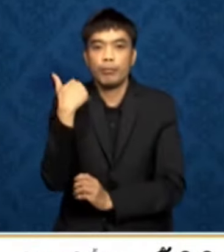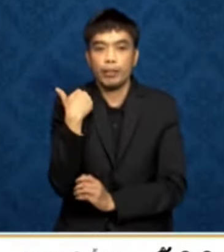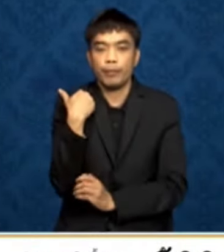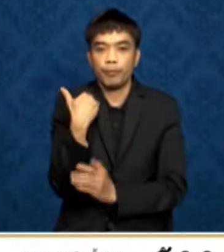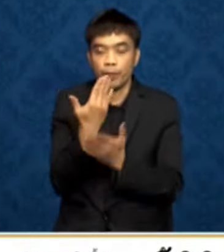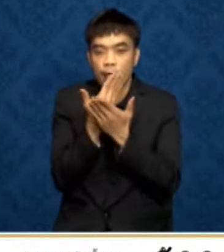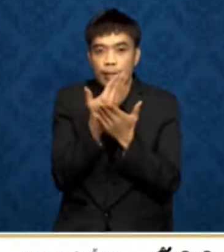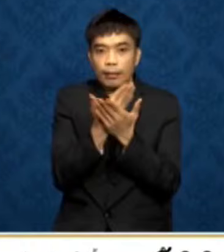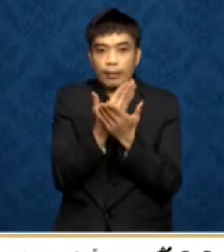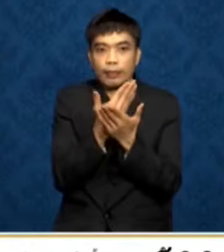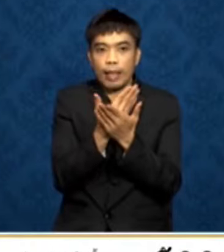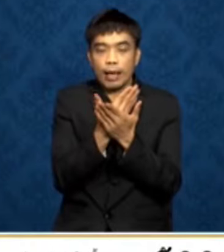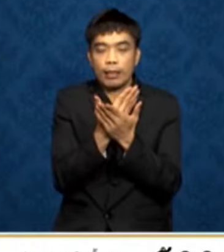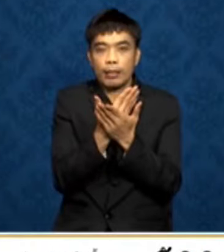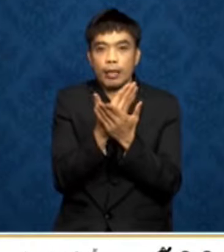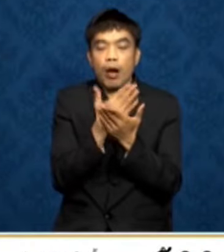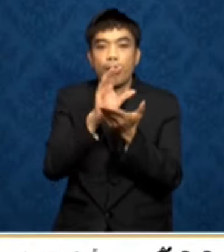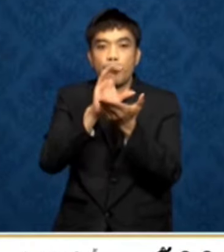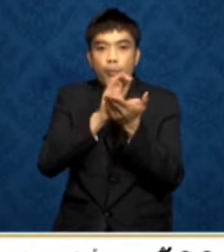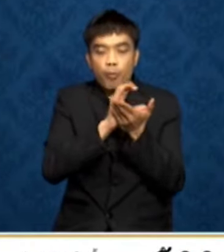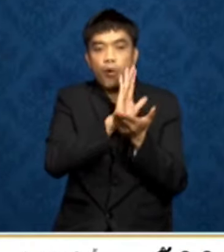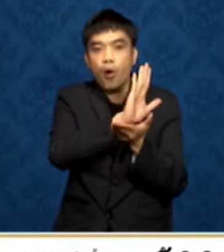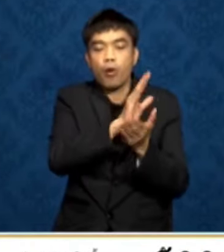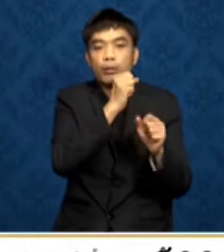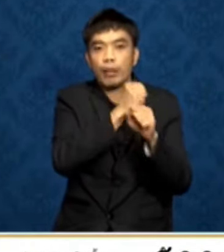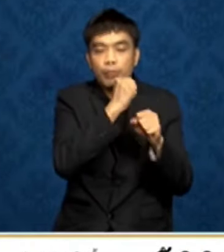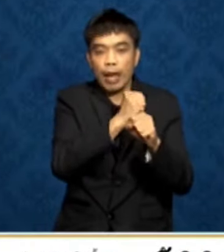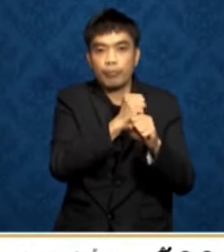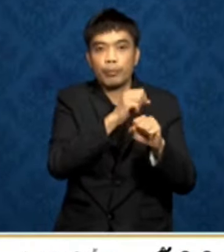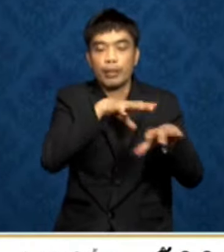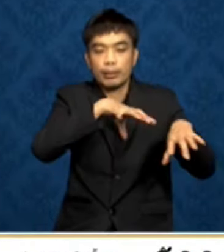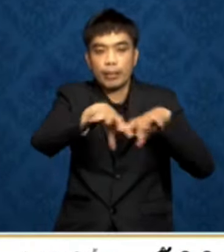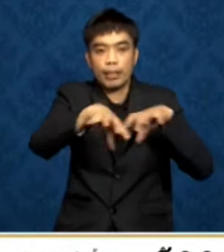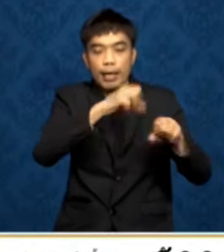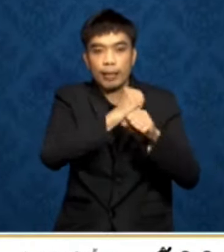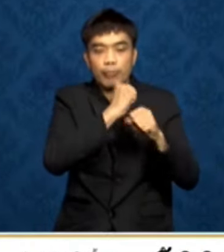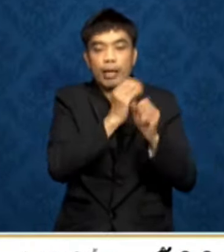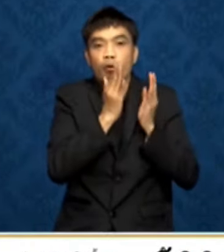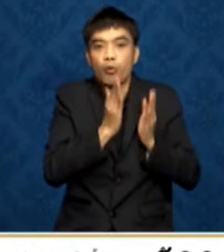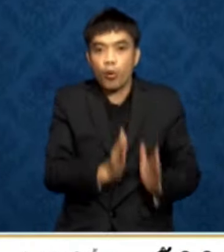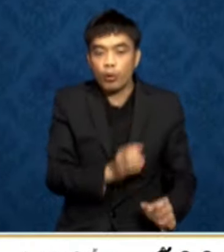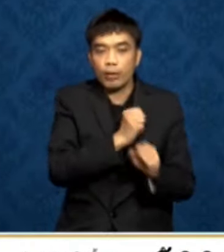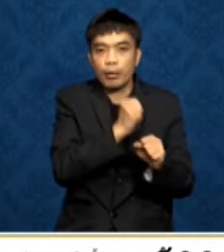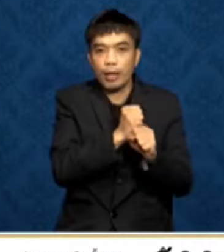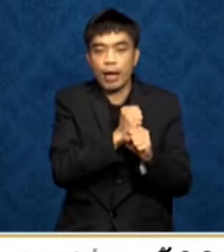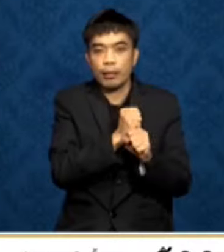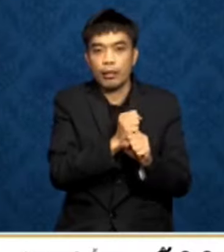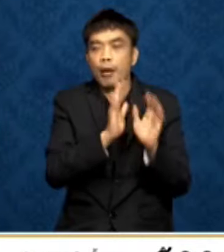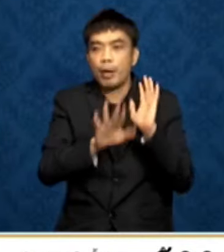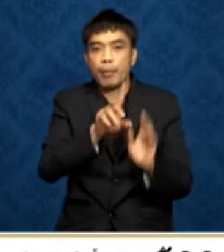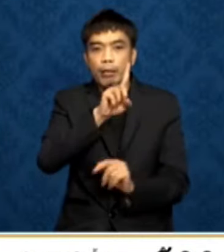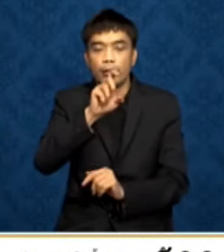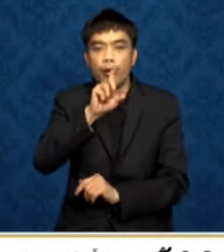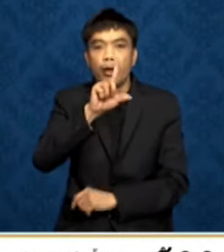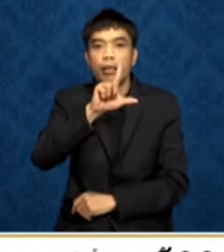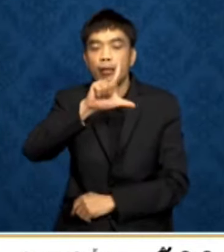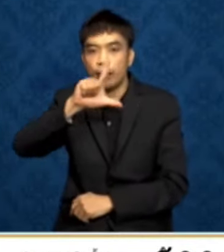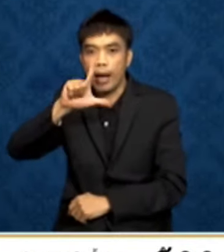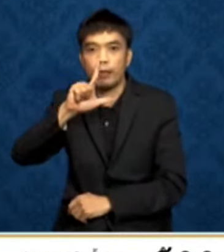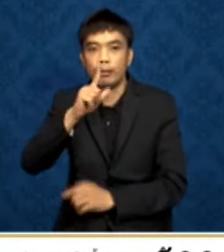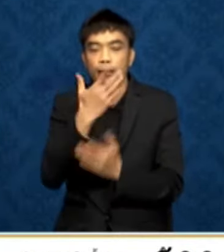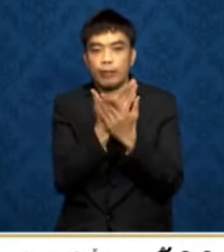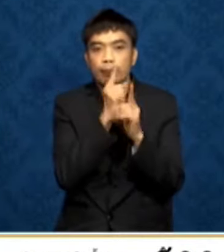ซอฟต์แวร์หรือว่างบดำเนินงานและรายจ่ายอื่นๆที่จะมาปรับปรุงบุคลากรนั้นนะครับเป็นเงินอยู่ที่ 10ล้านบาทนะครับตาม